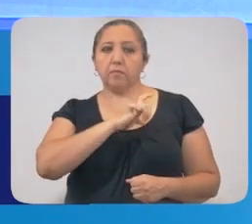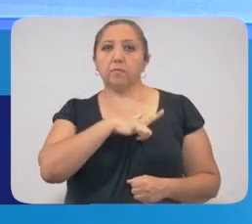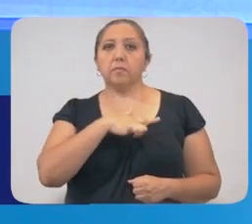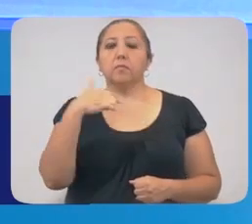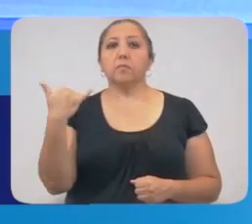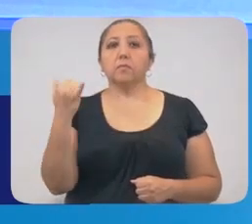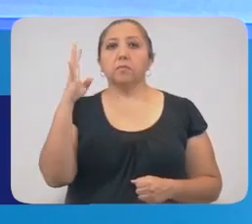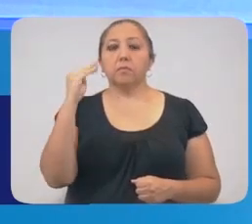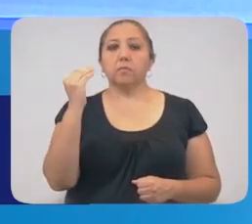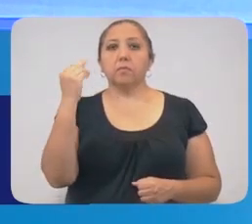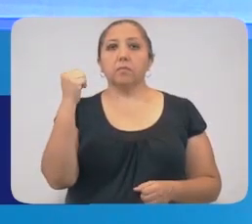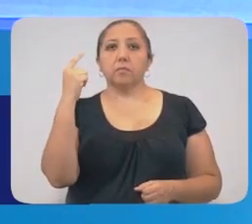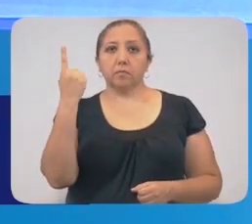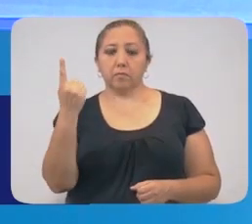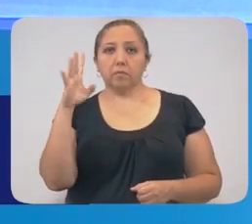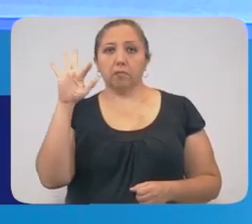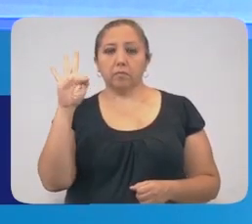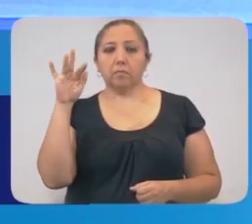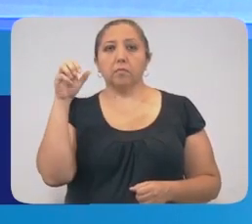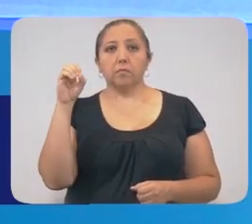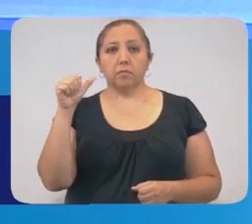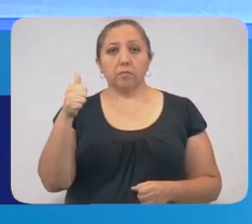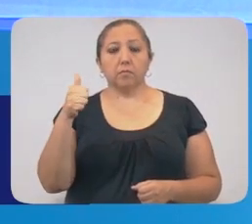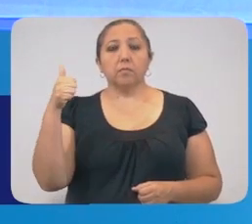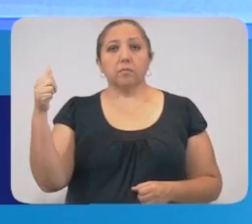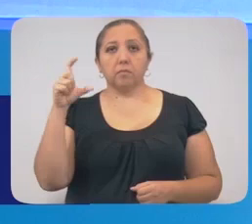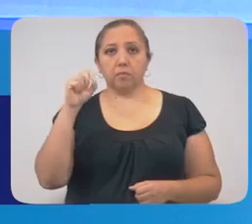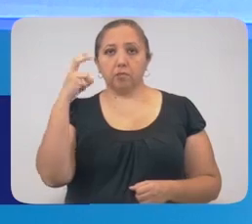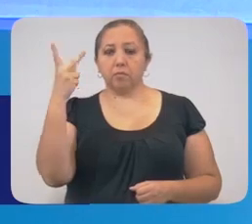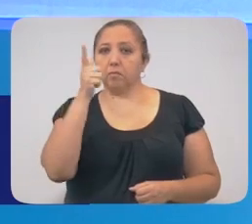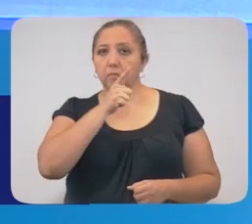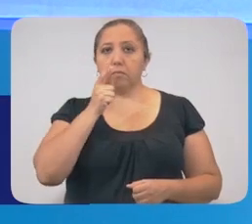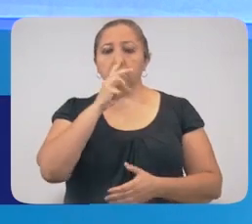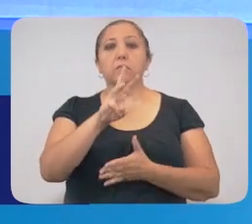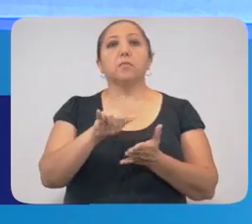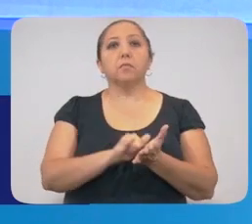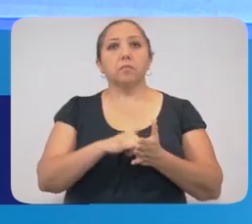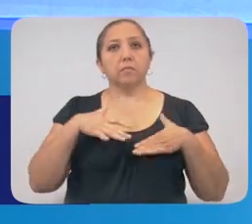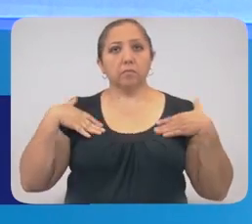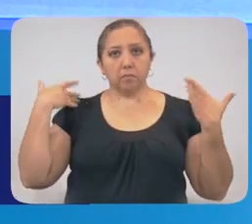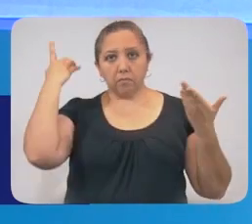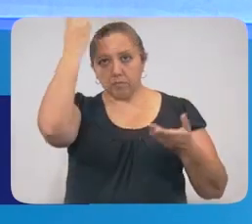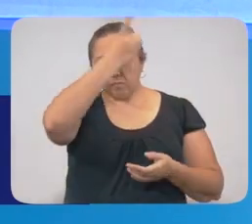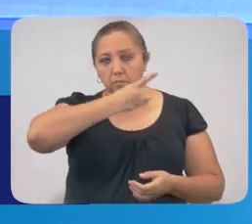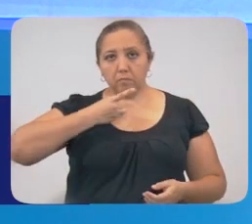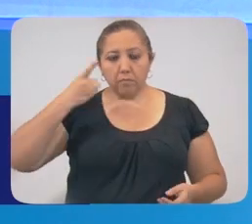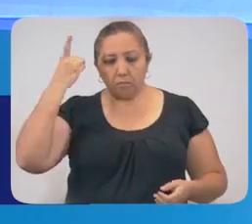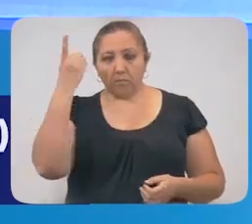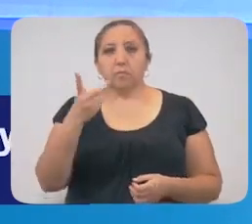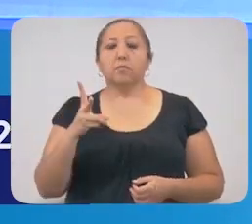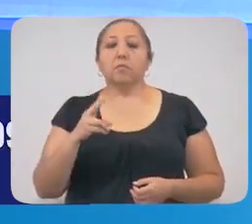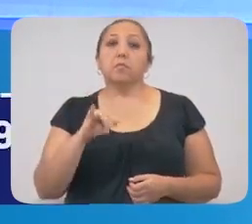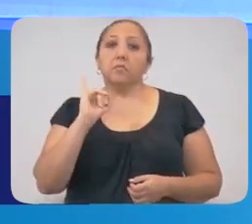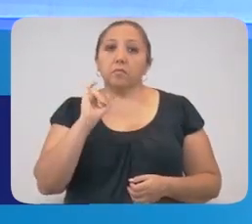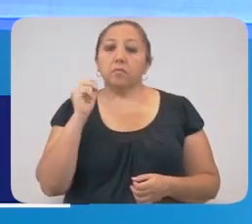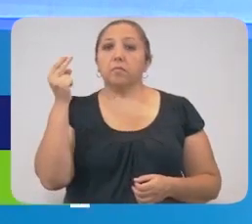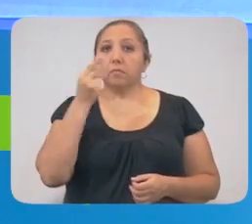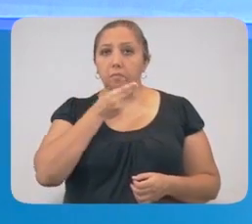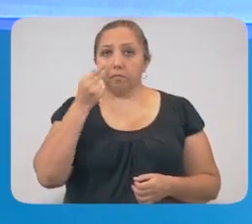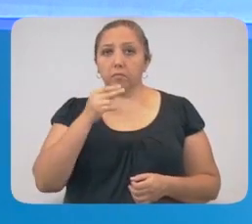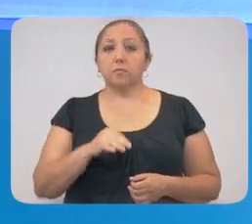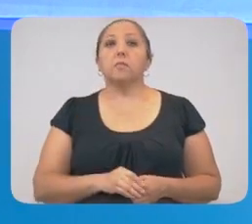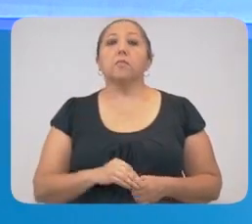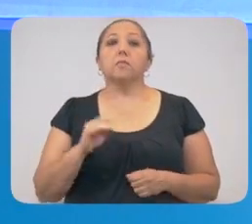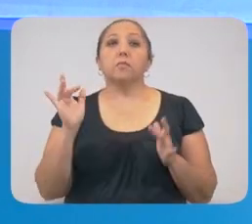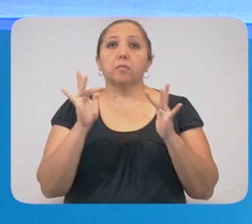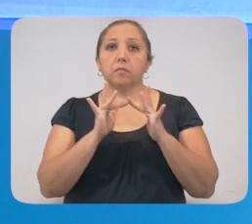chikul Facebook, tiyan le tushku pahtal, atsik balshani. Le chikul ukaba, meditok, chen tialu yilal, mas tu chik pahalti le coronavirus.